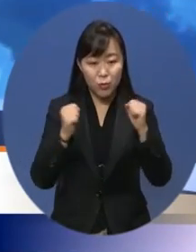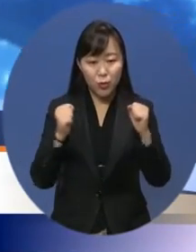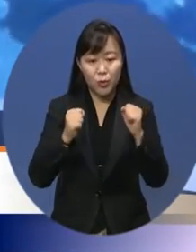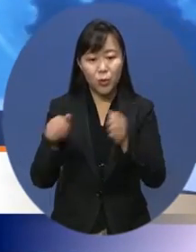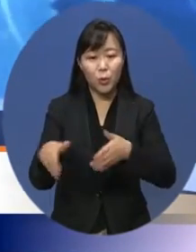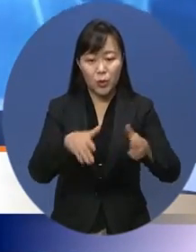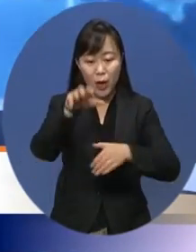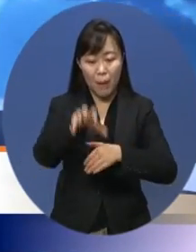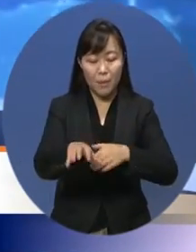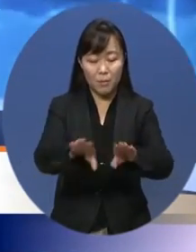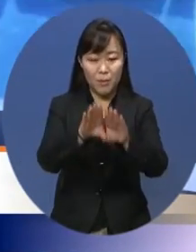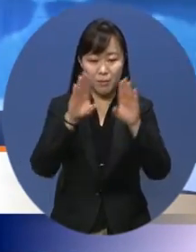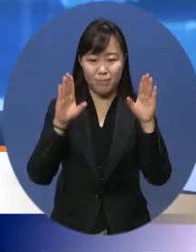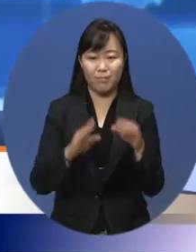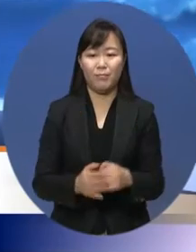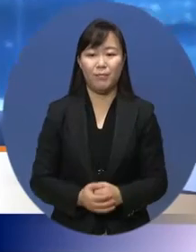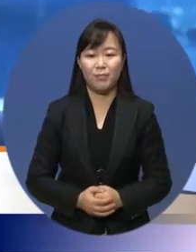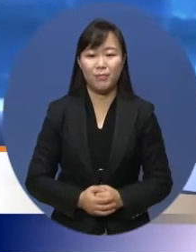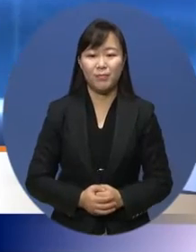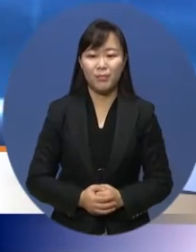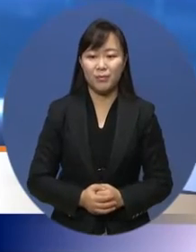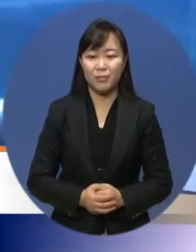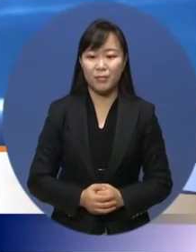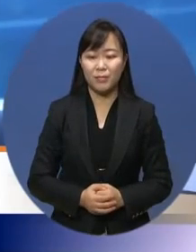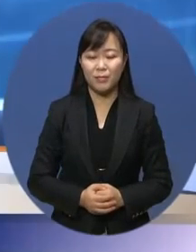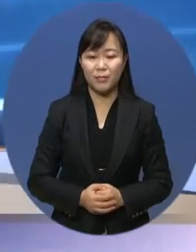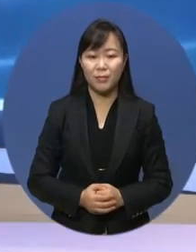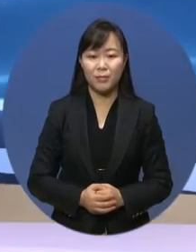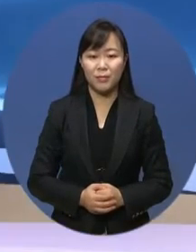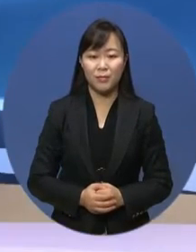열렸습니다 보도에 임지은 기자입니다